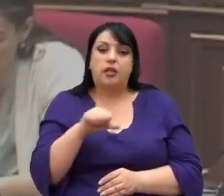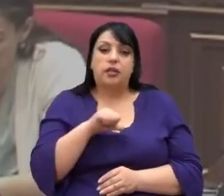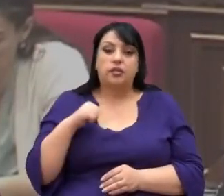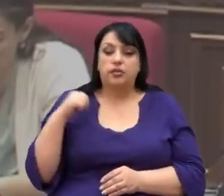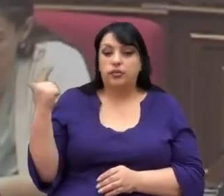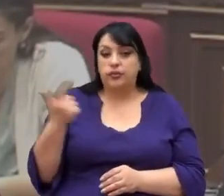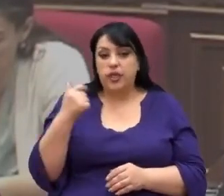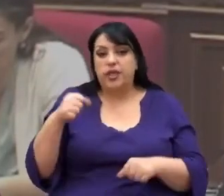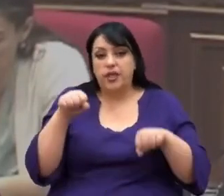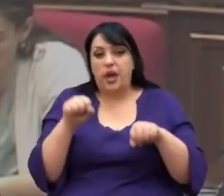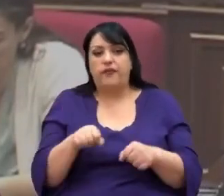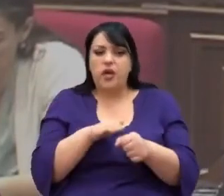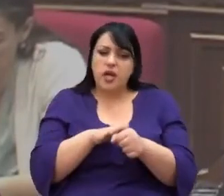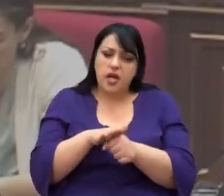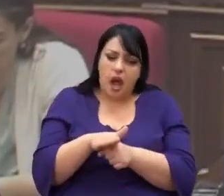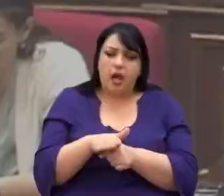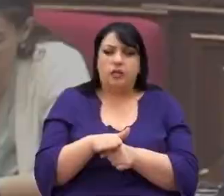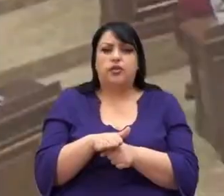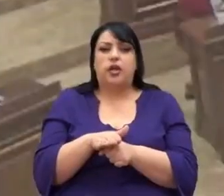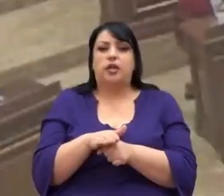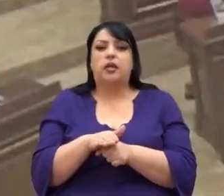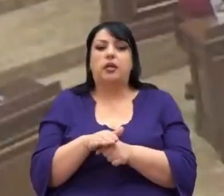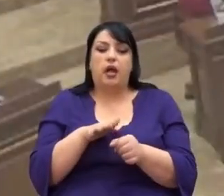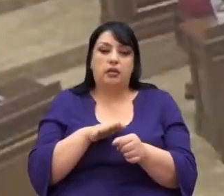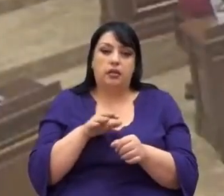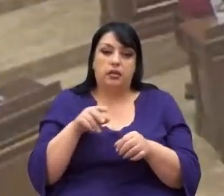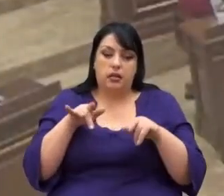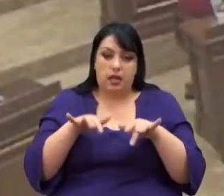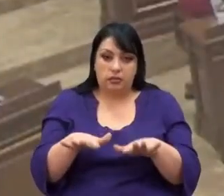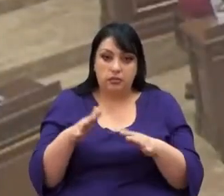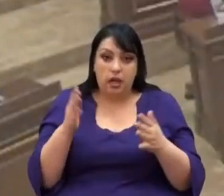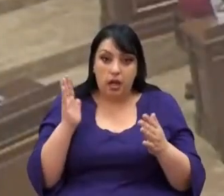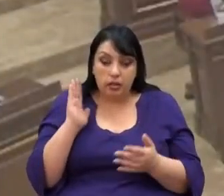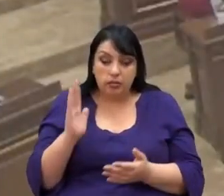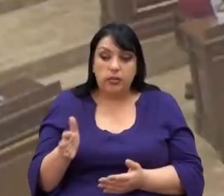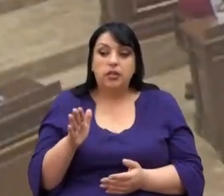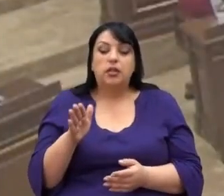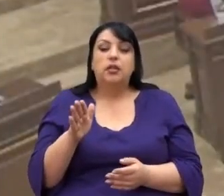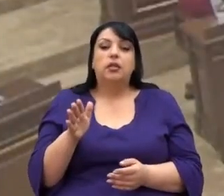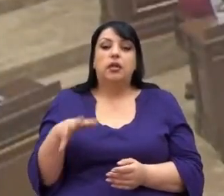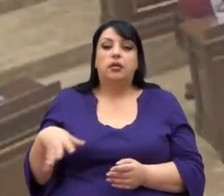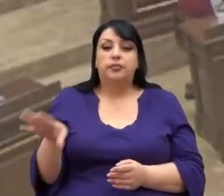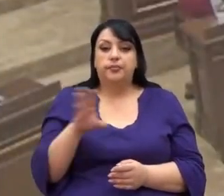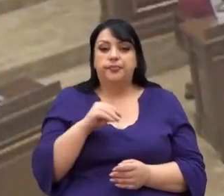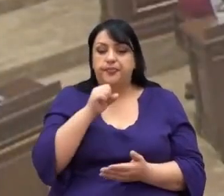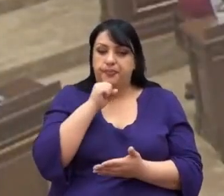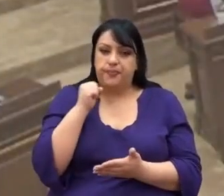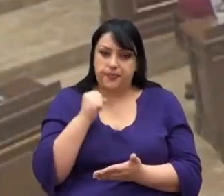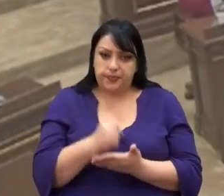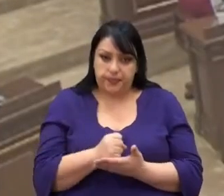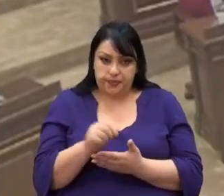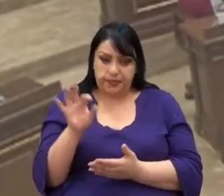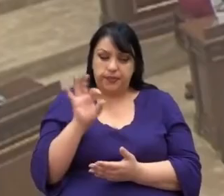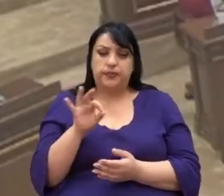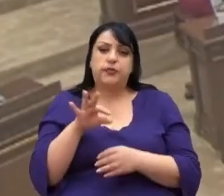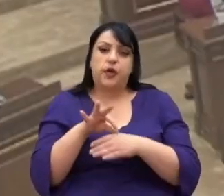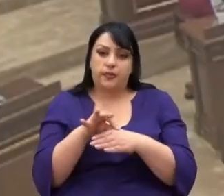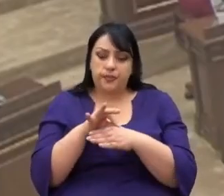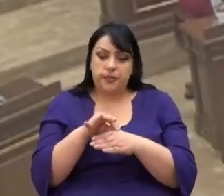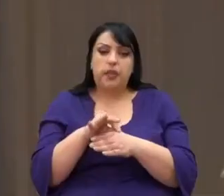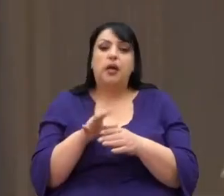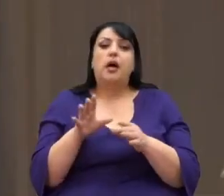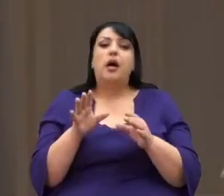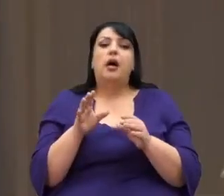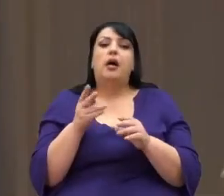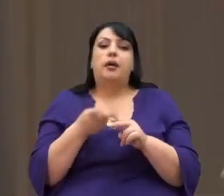ինքնորոշման իրավունքի լիարժեք իրացման և Արցախի կարգավիճակի վերջնական հստակեցման տեսքով առաջնորդվելով անջատում